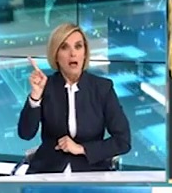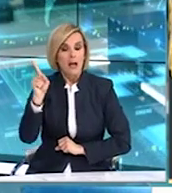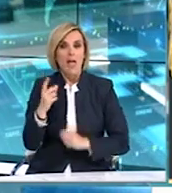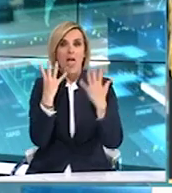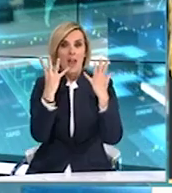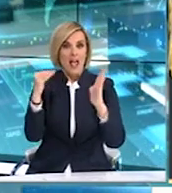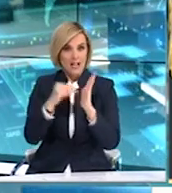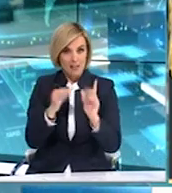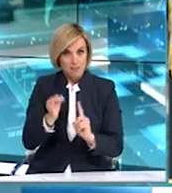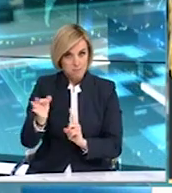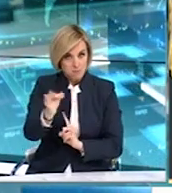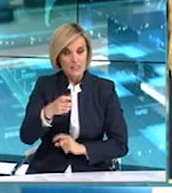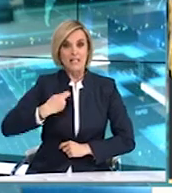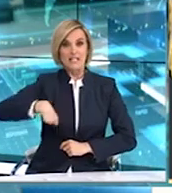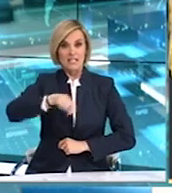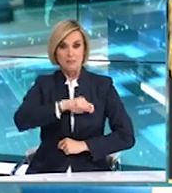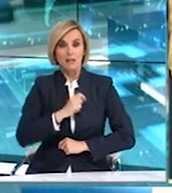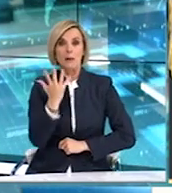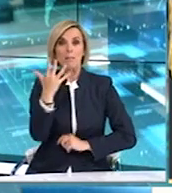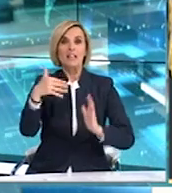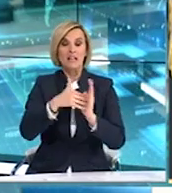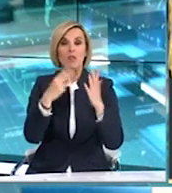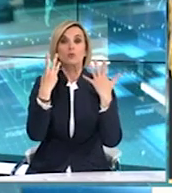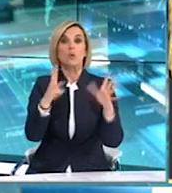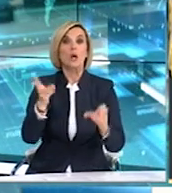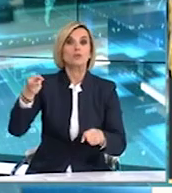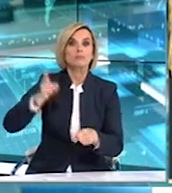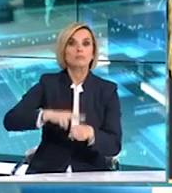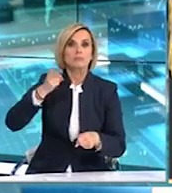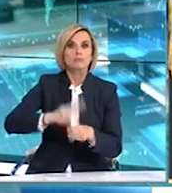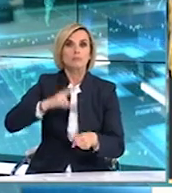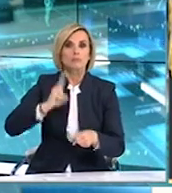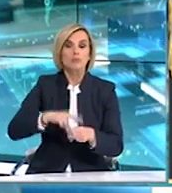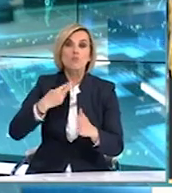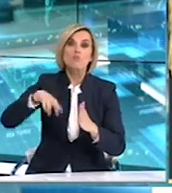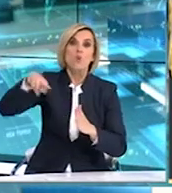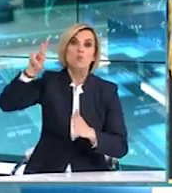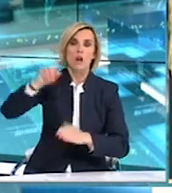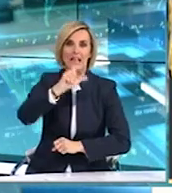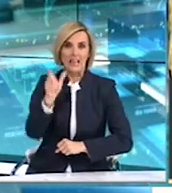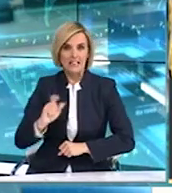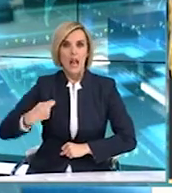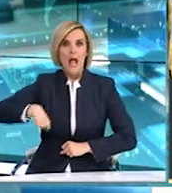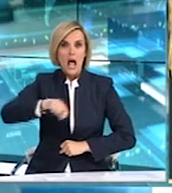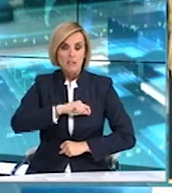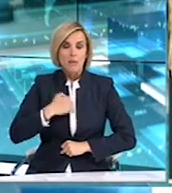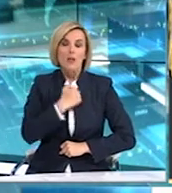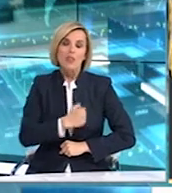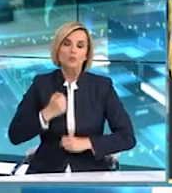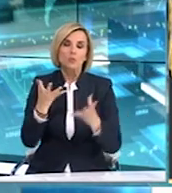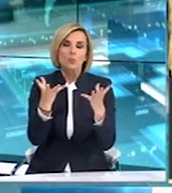και η Ισπανία με περισσότερες από 5.800 καταγεγραμμένους θανάτους είναι οι χώρες με τις περισσότερες απώλειες σε ανθρώπινες